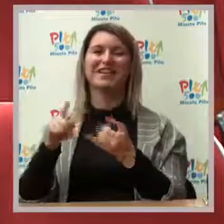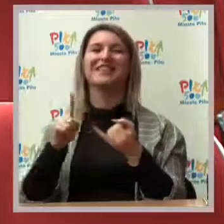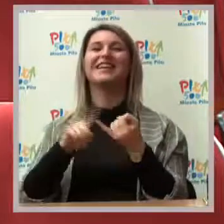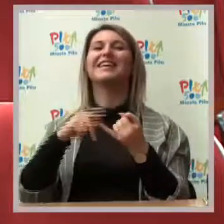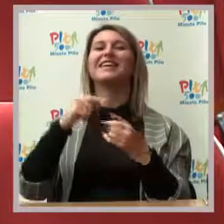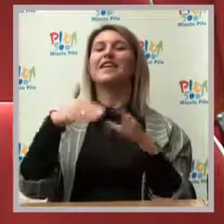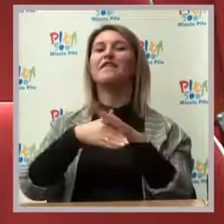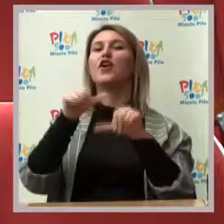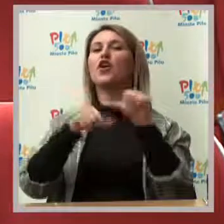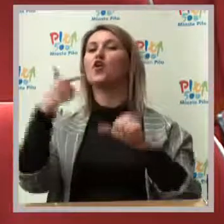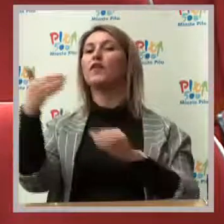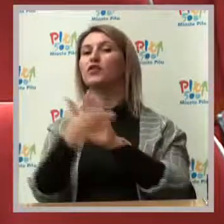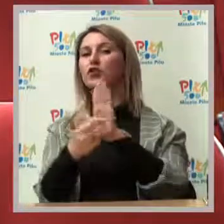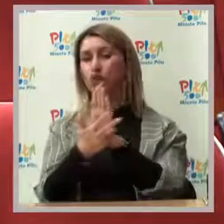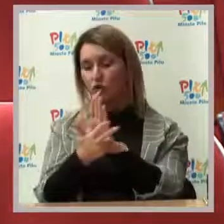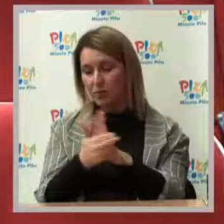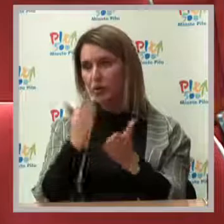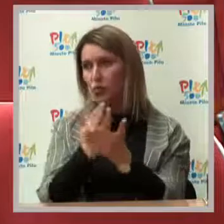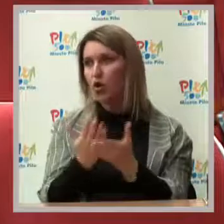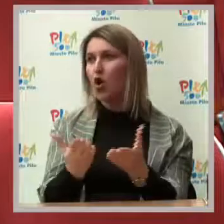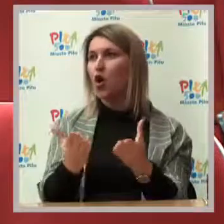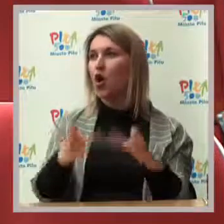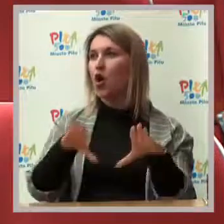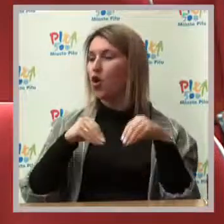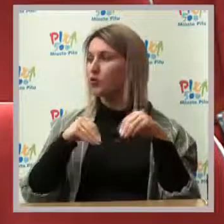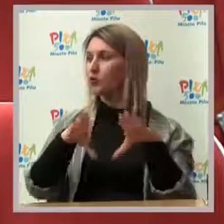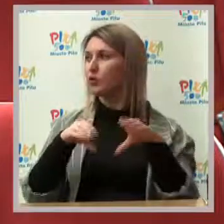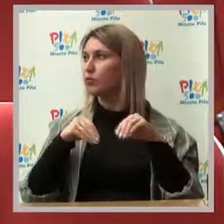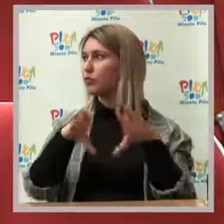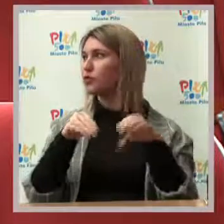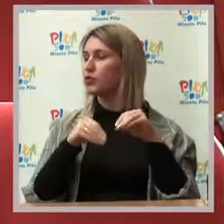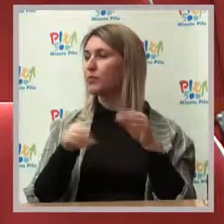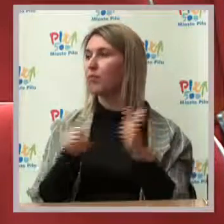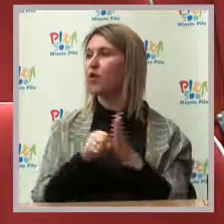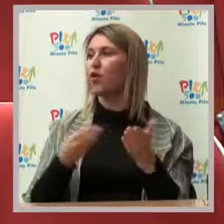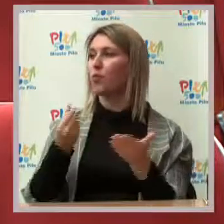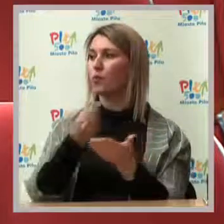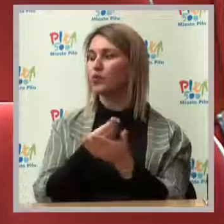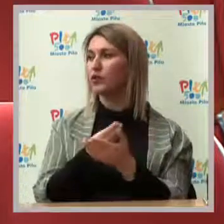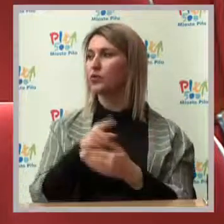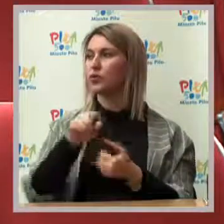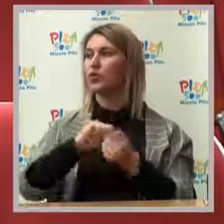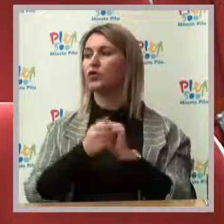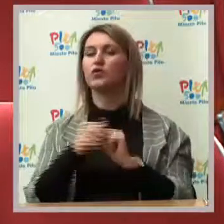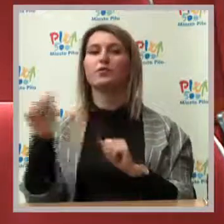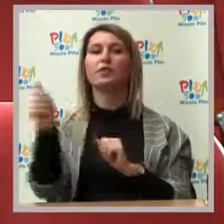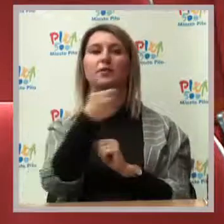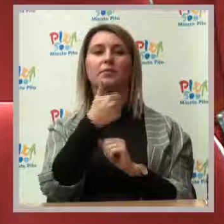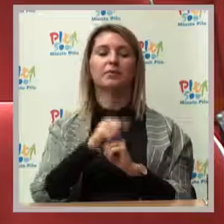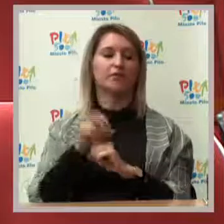pieniądze zaczynają spływać nam do budżetu, przy czym są to oczywiście pierwsze transze w ramach wniosków o